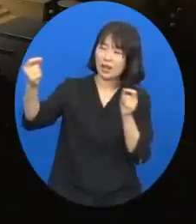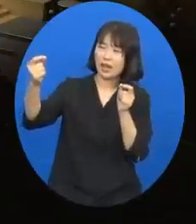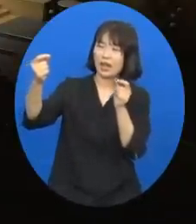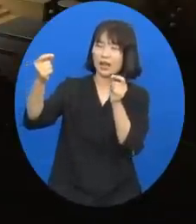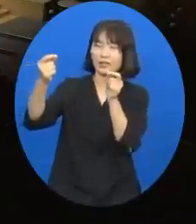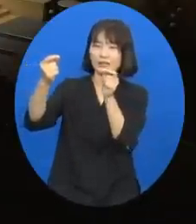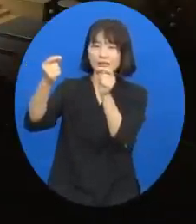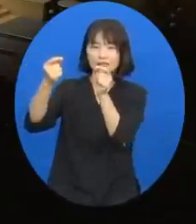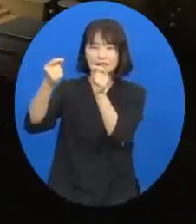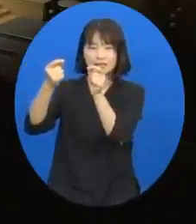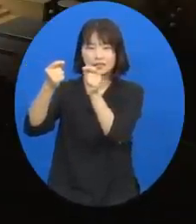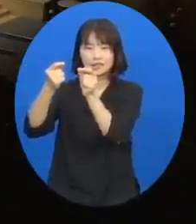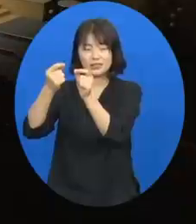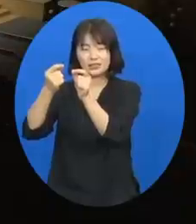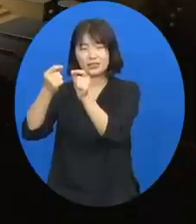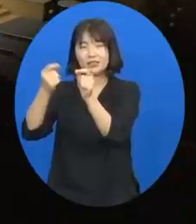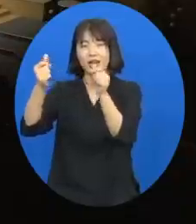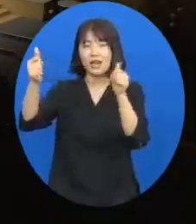잘